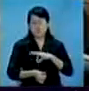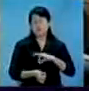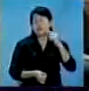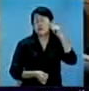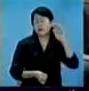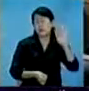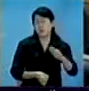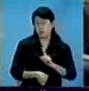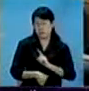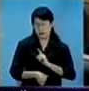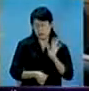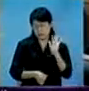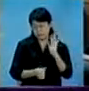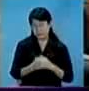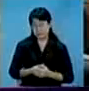หรอกครับ